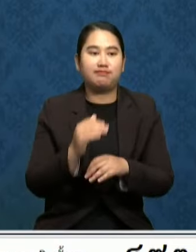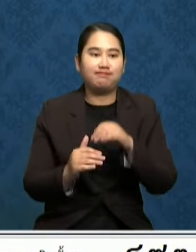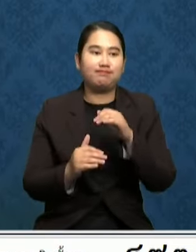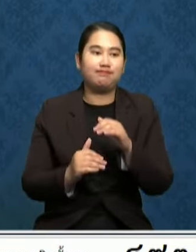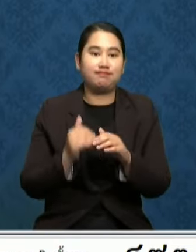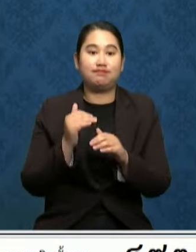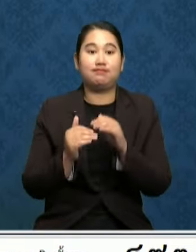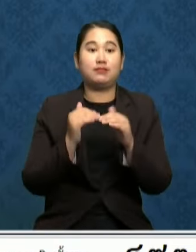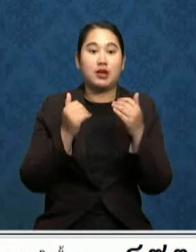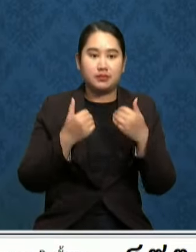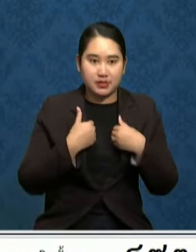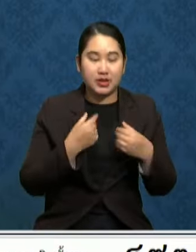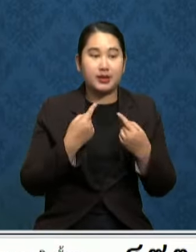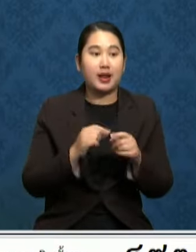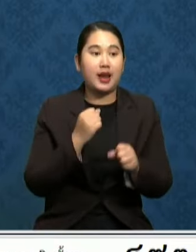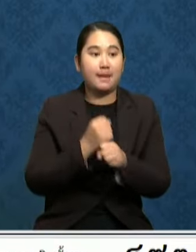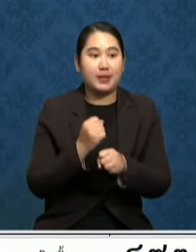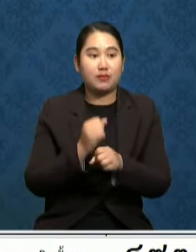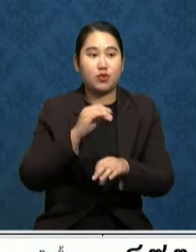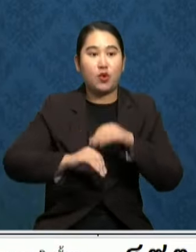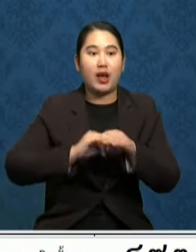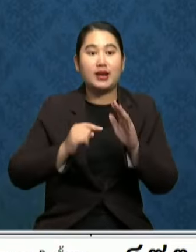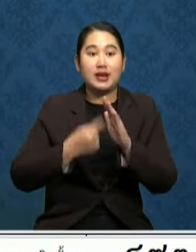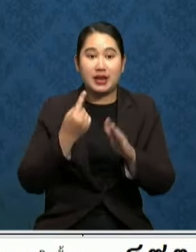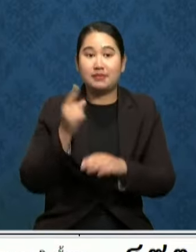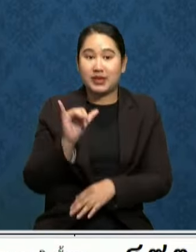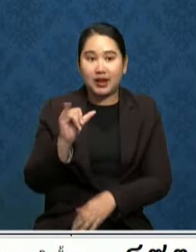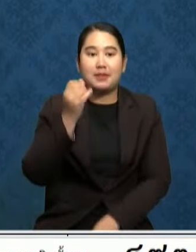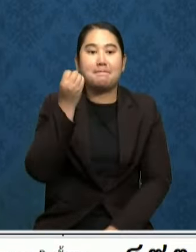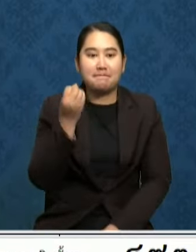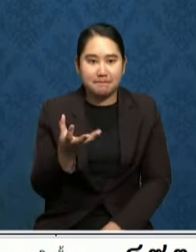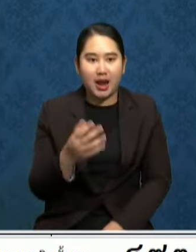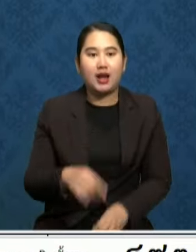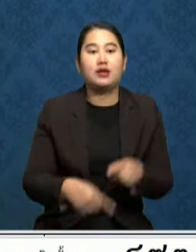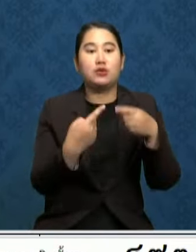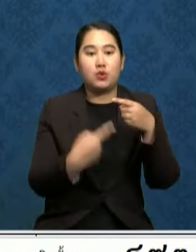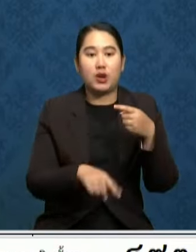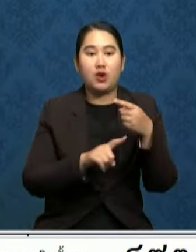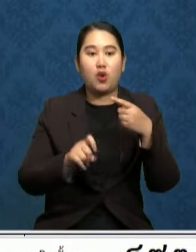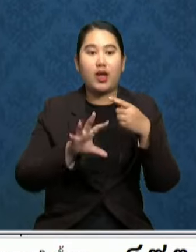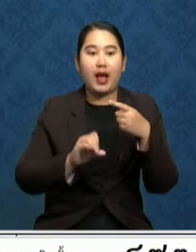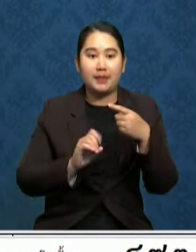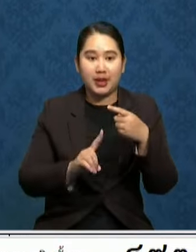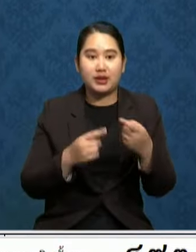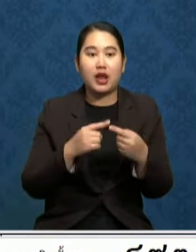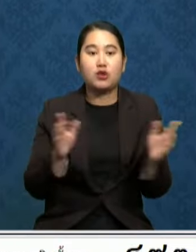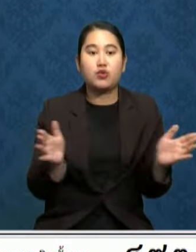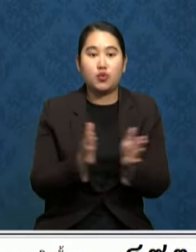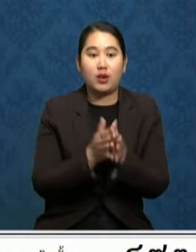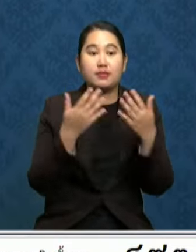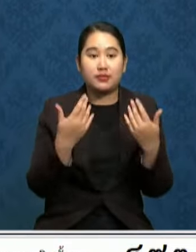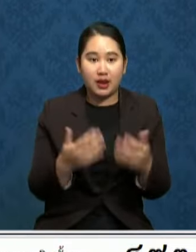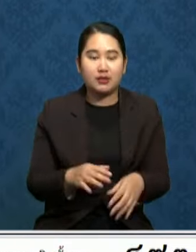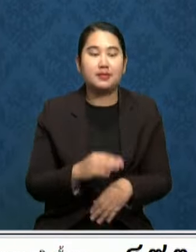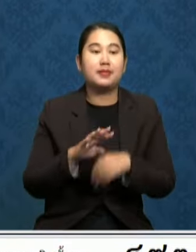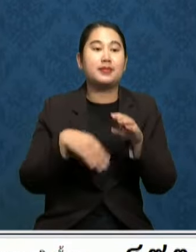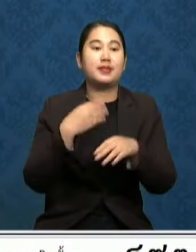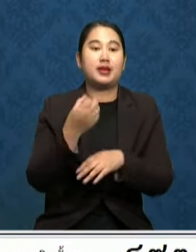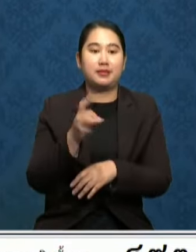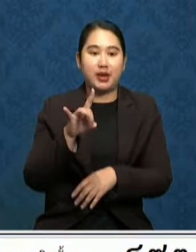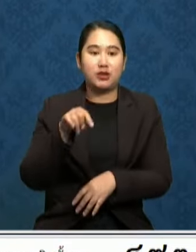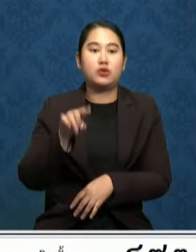าน้อยมาก แต่ว่ที่ยังไม่เริมมีอยู่มากถึง 151 โครงการแต่รมๆแล้วคืบหนาเฉลี่ย 18.